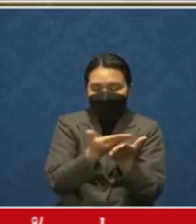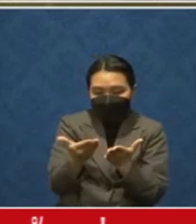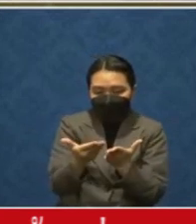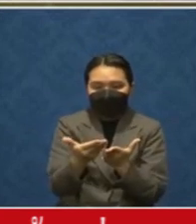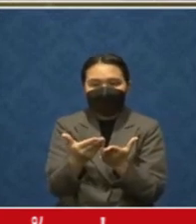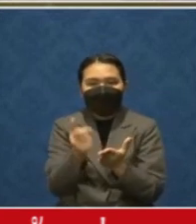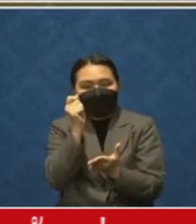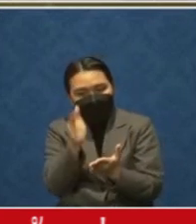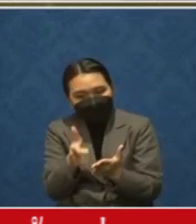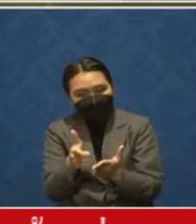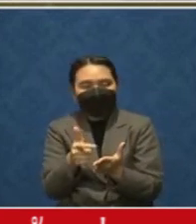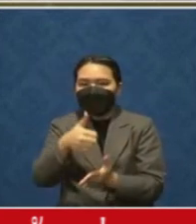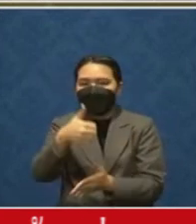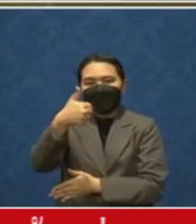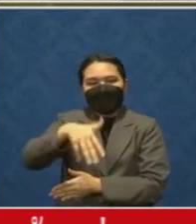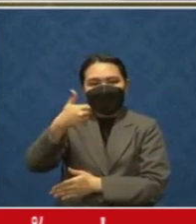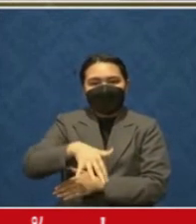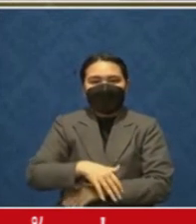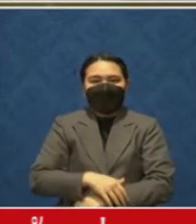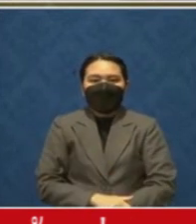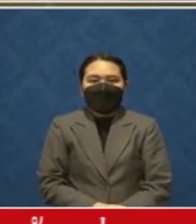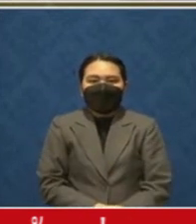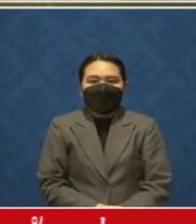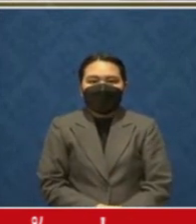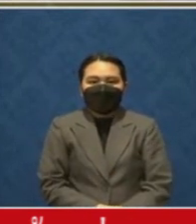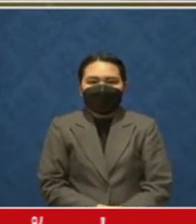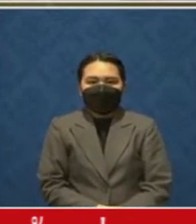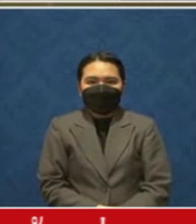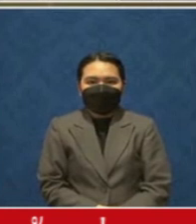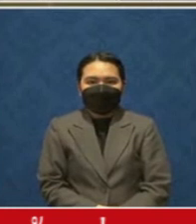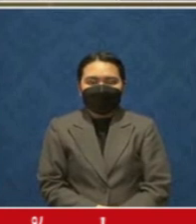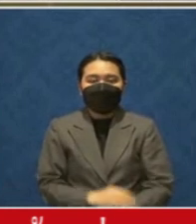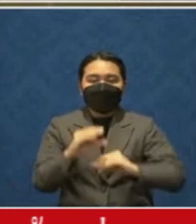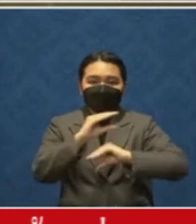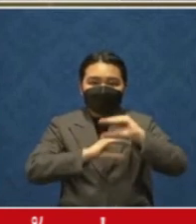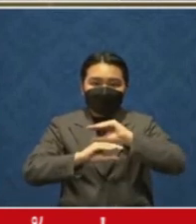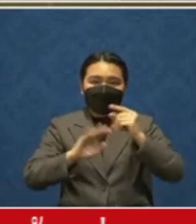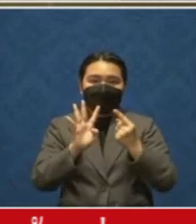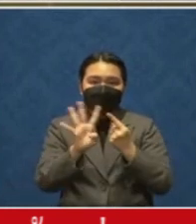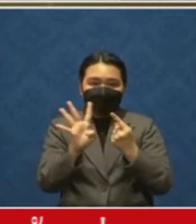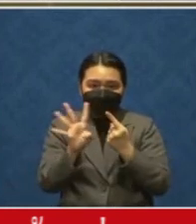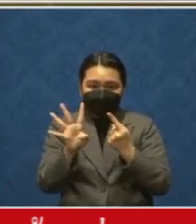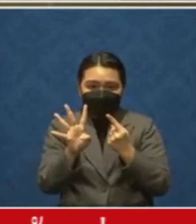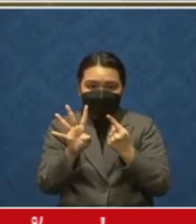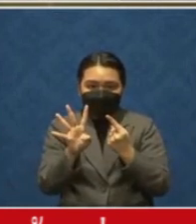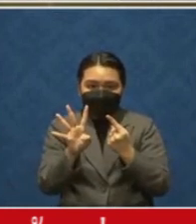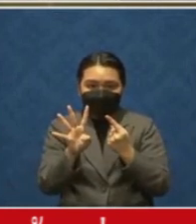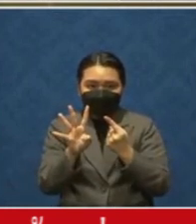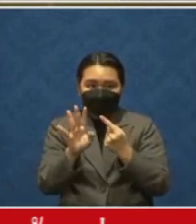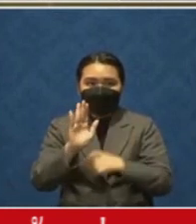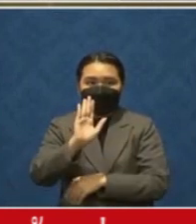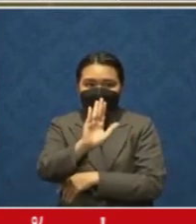ม่สามารถจัดซื้อจัดจ้างได้โครงการต่อไปครับคือโครงการจัดหาวิ